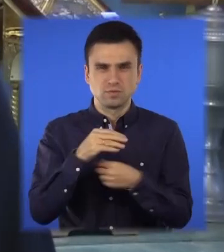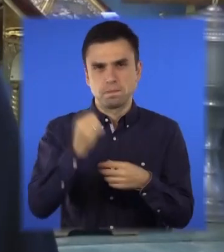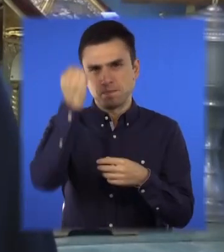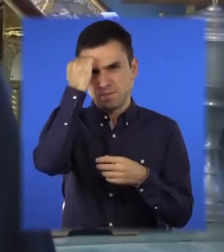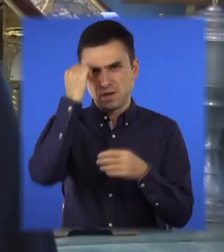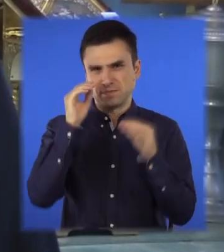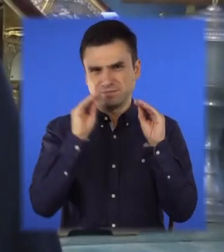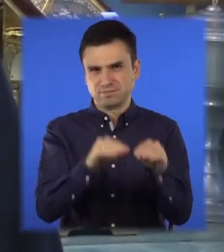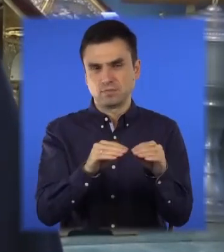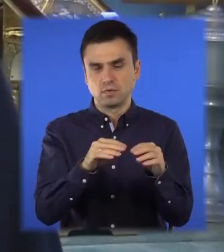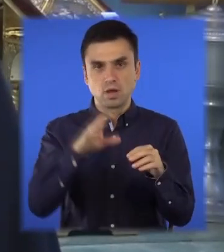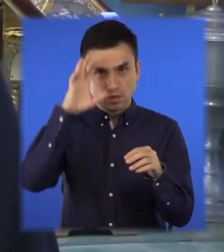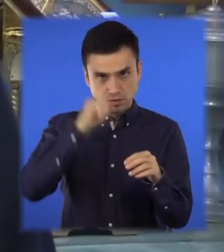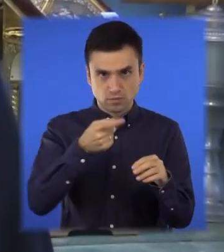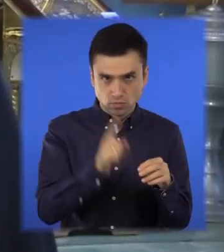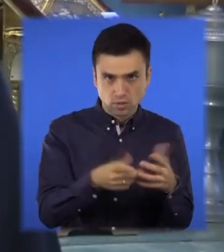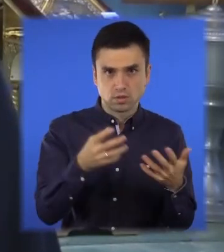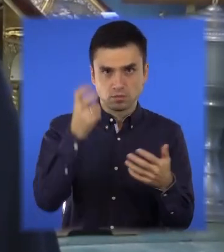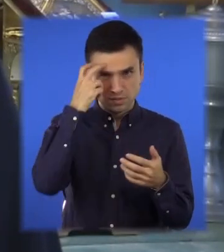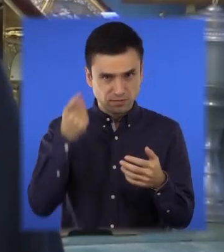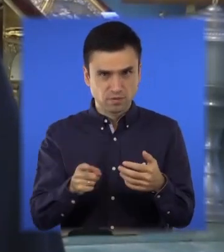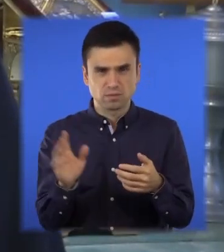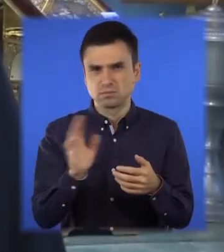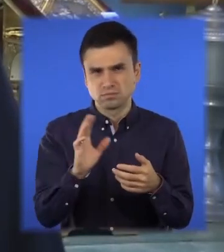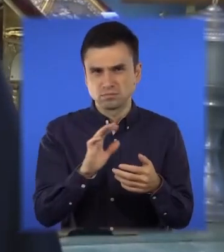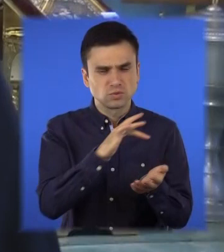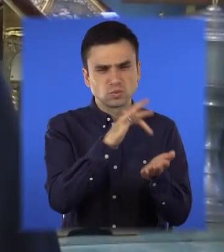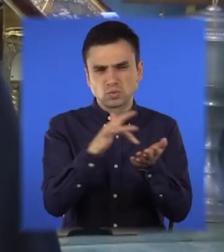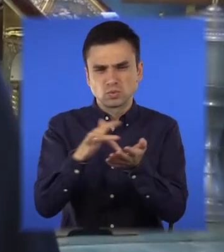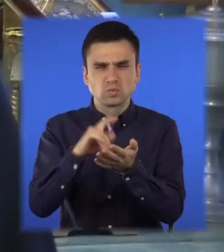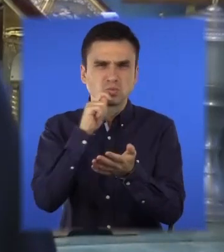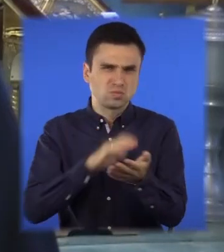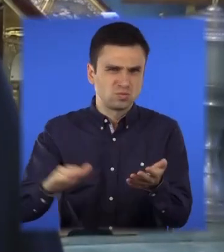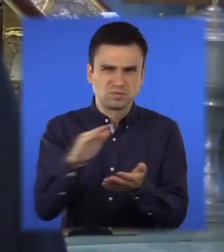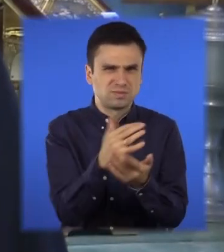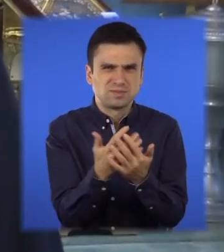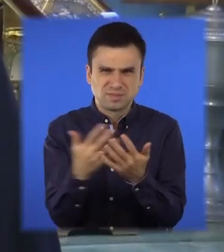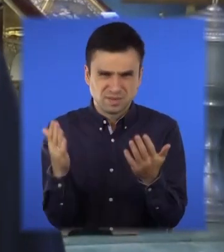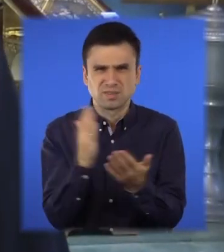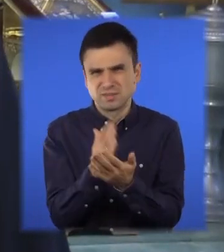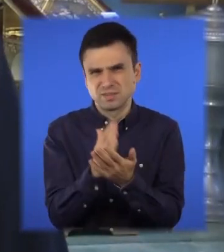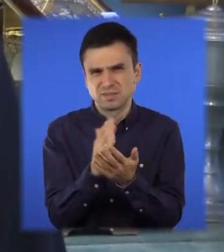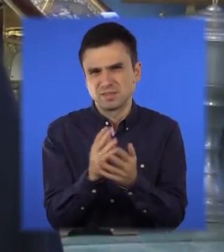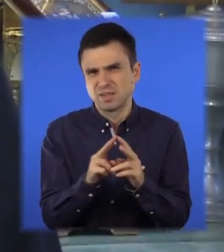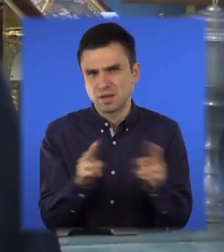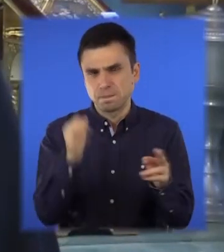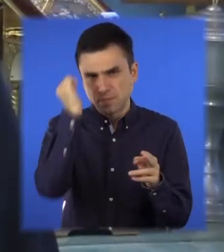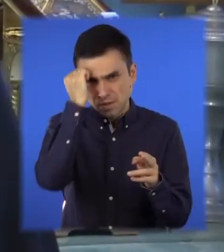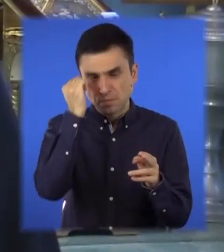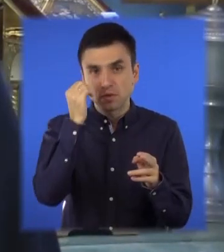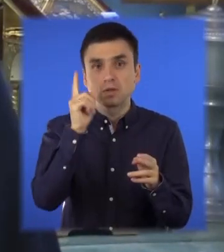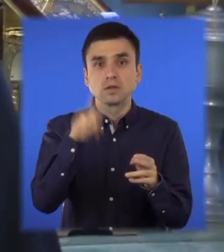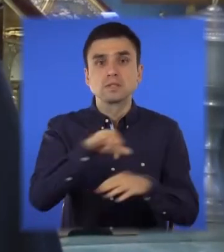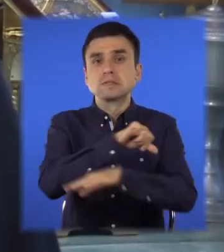Кривому Розі чи в Києві. Ці пам'ятники встановлюються в багатьох різних містах нашої України. Ось також не тільки в Україні, але й